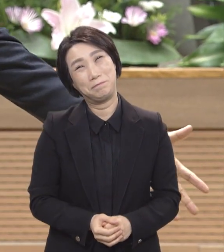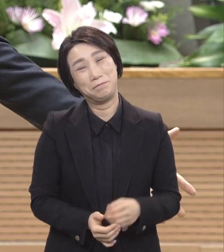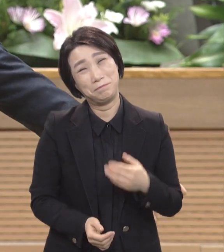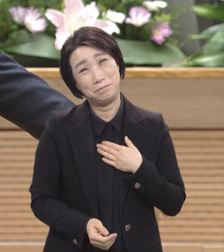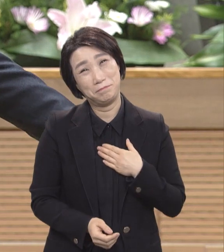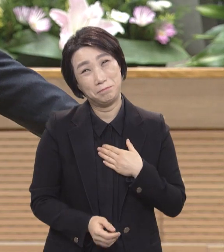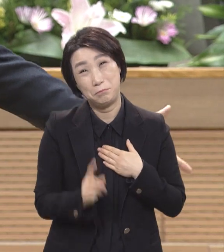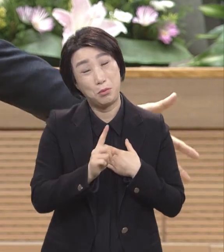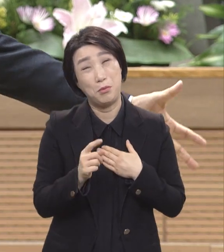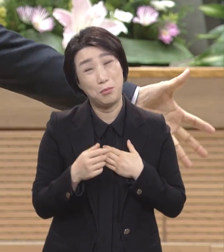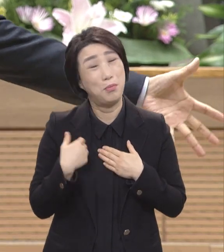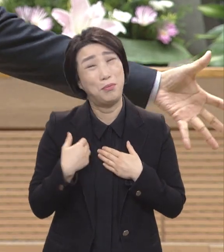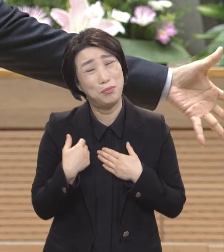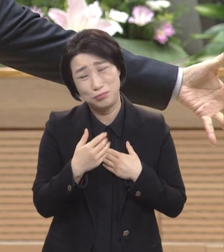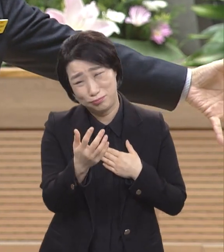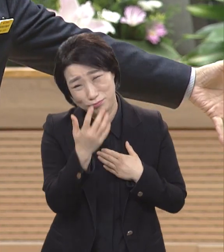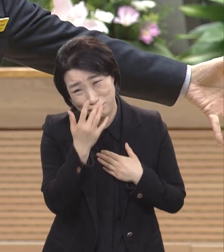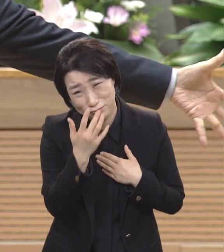당하는 표가 나질 않아.